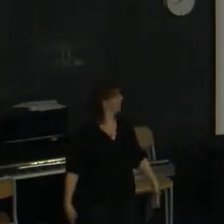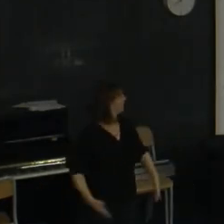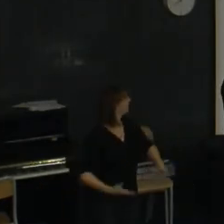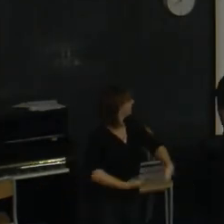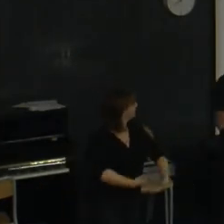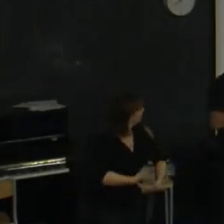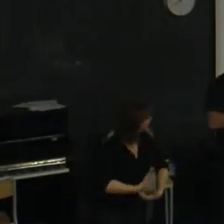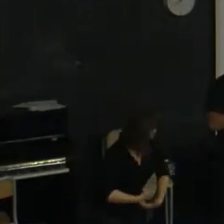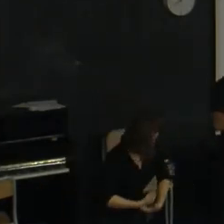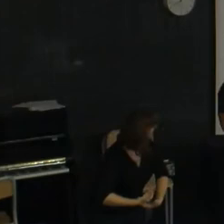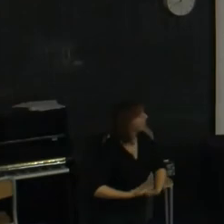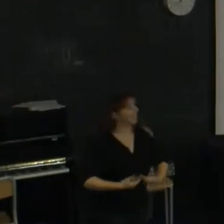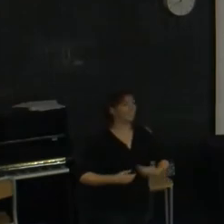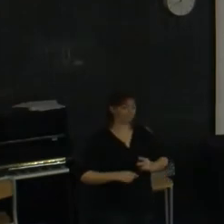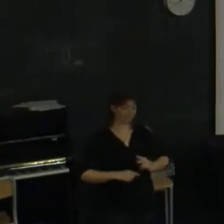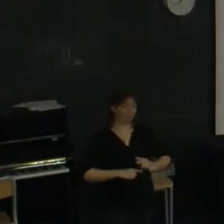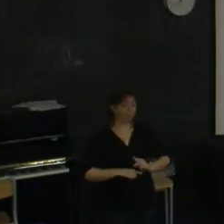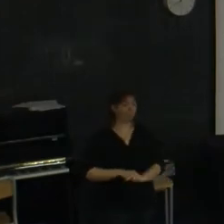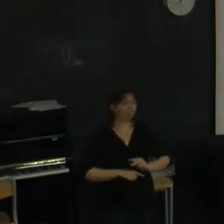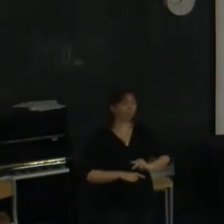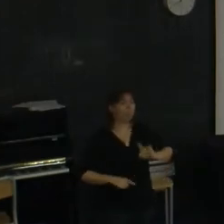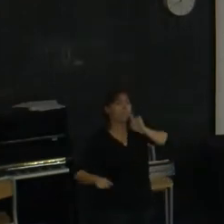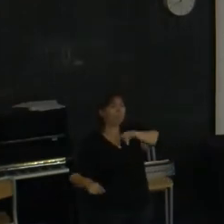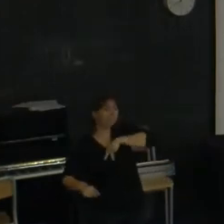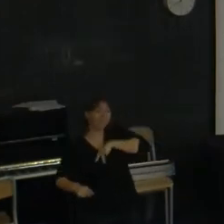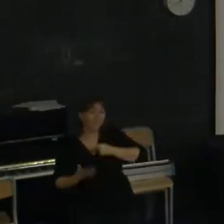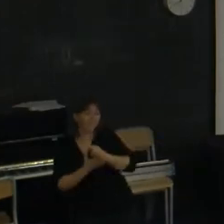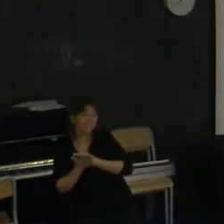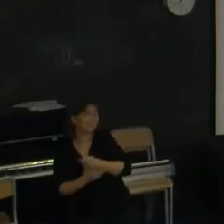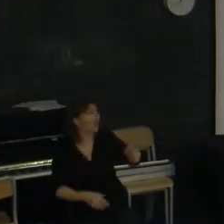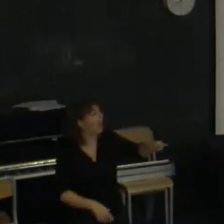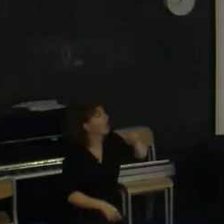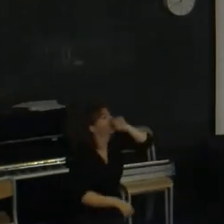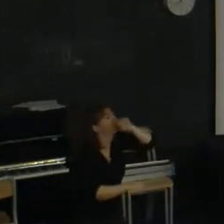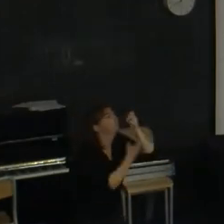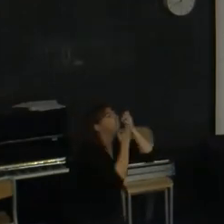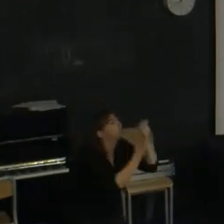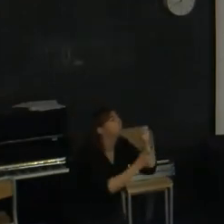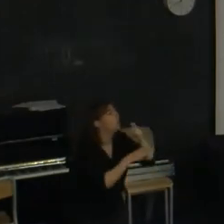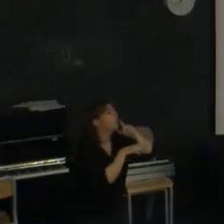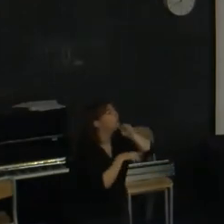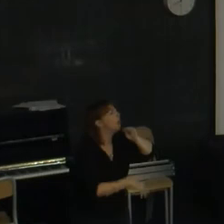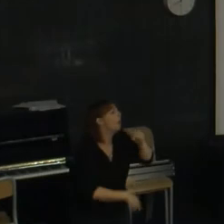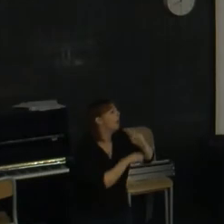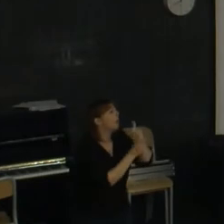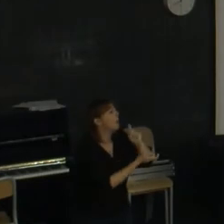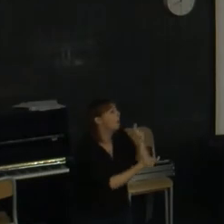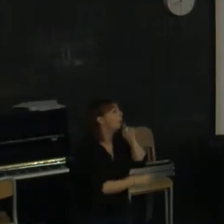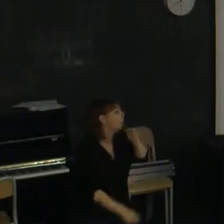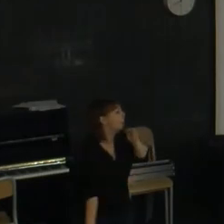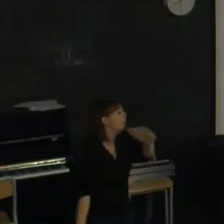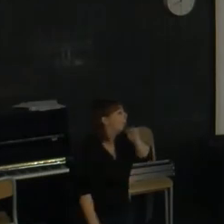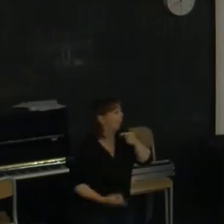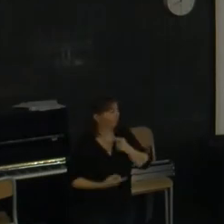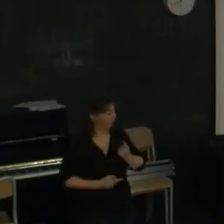milieu. C'est un dessin de ma fille. Un jour, elle m'a dit, papa, t'adores Python, je t'ai dessiné un petit Python au milieu. Il faut savoir que,